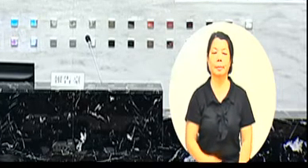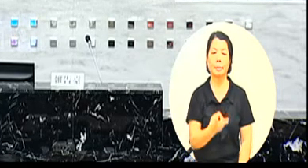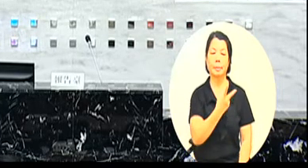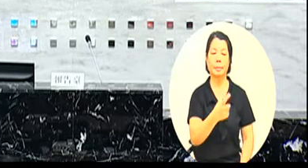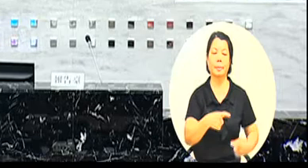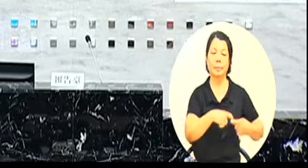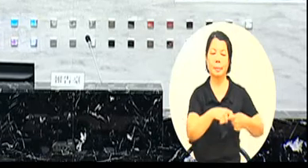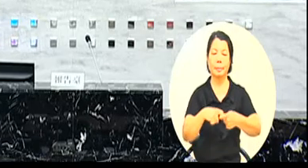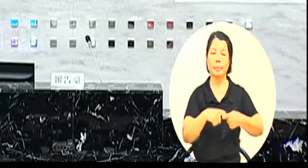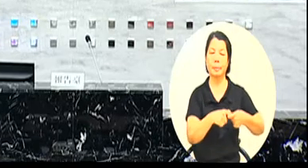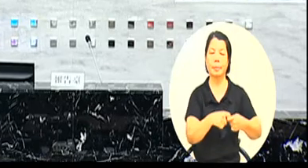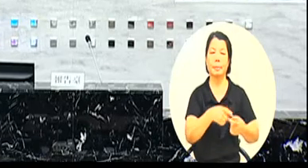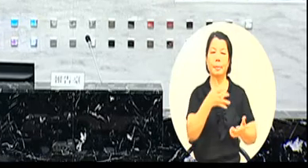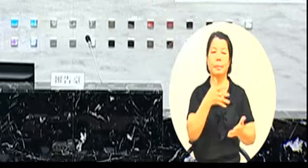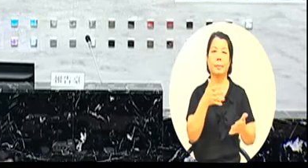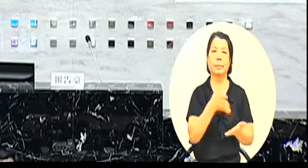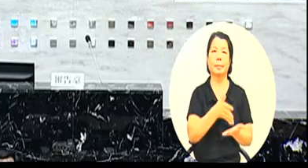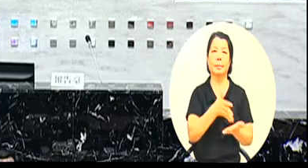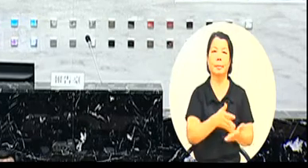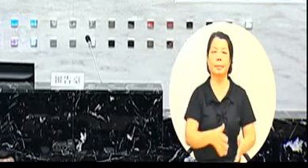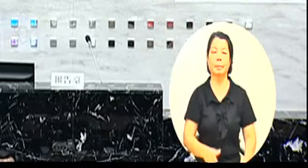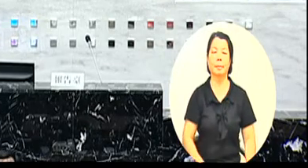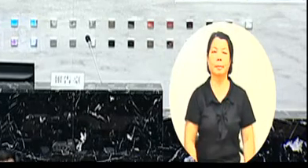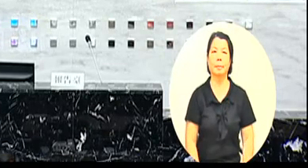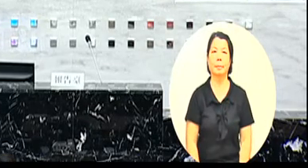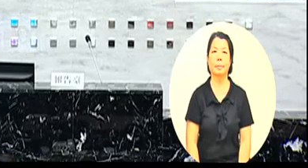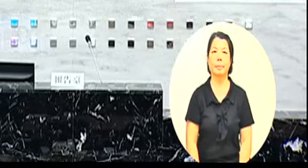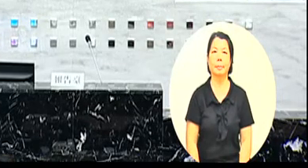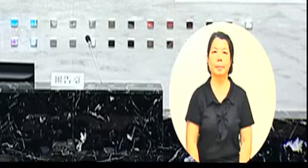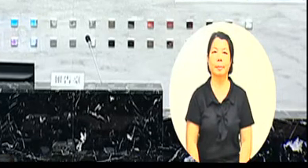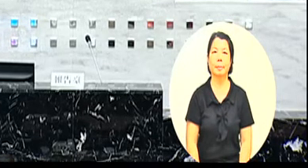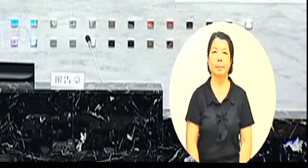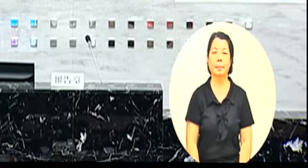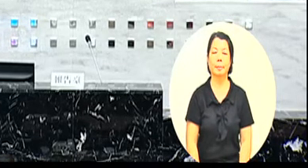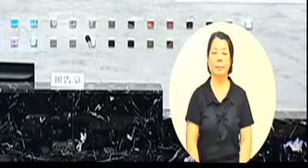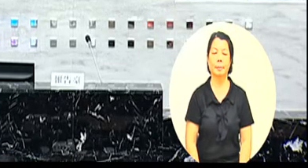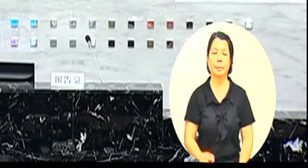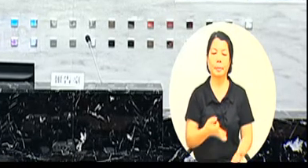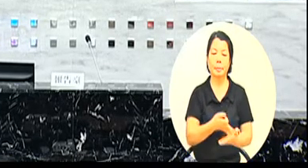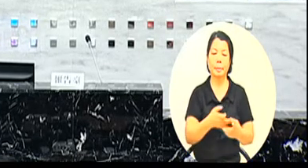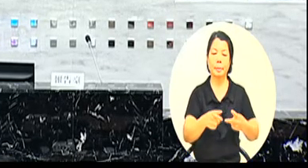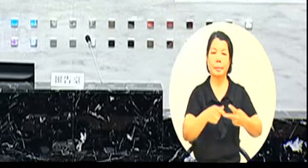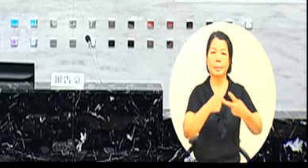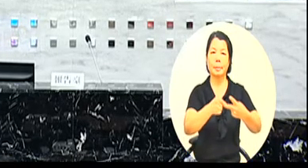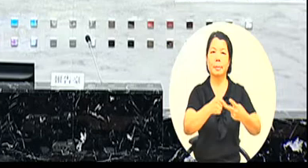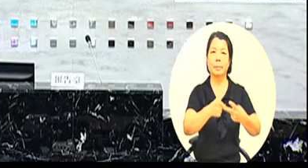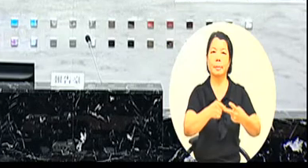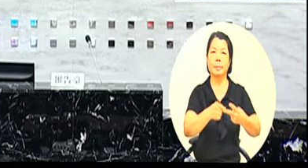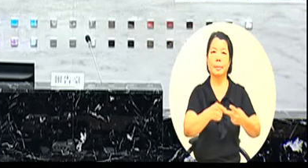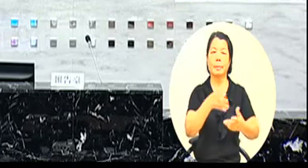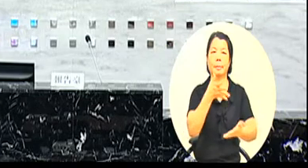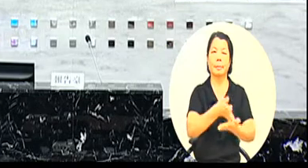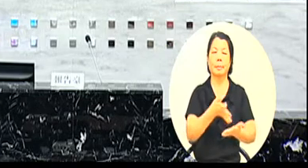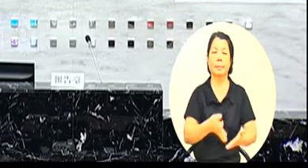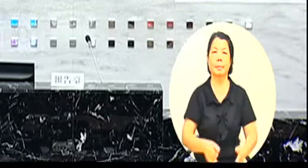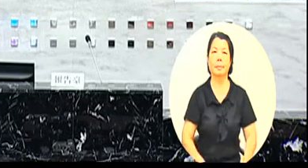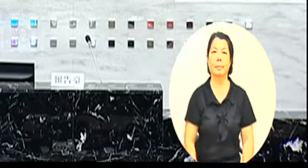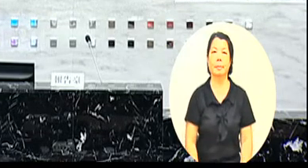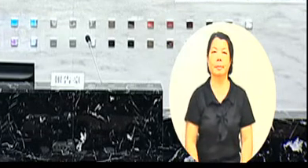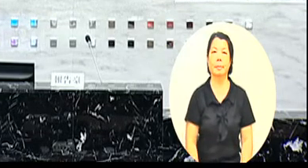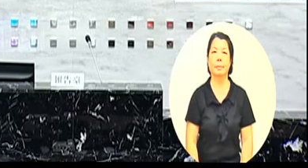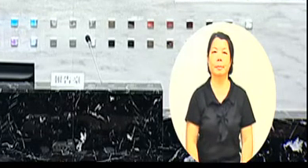质询，而且他们登记都登记第二次质询哈，所